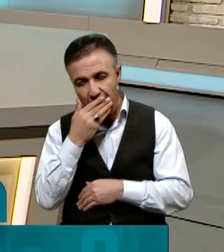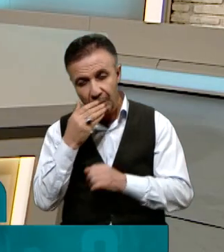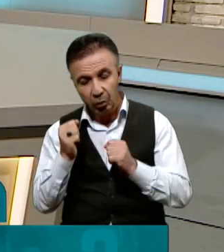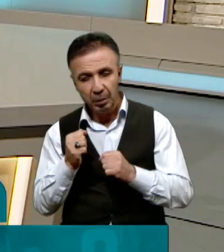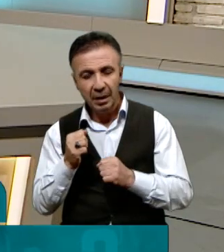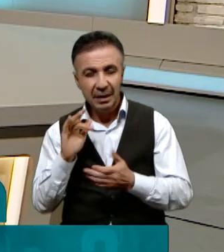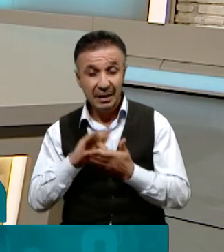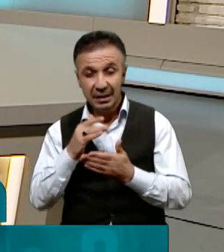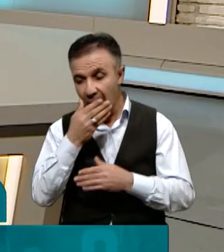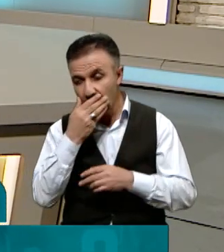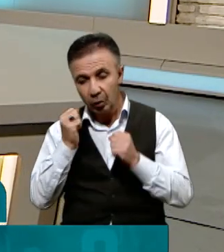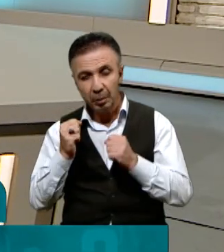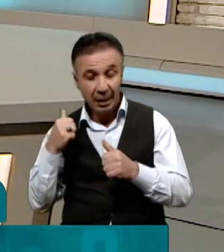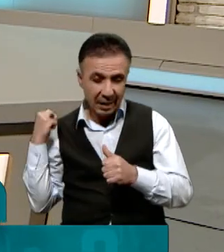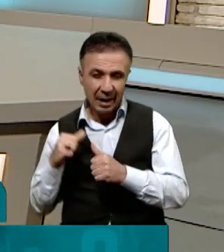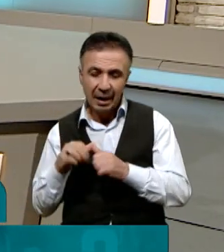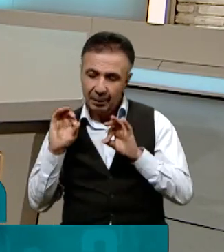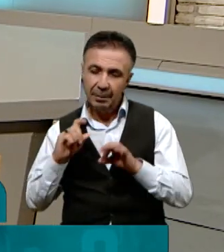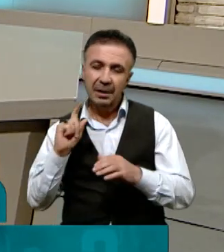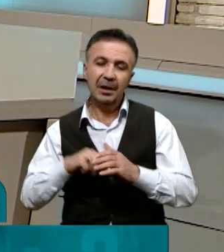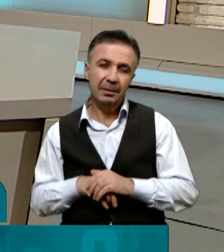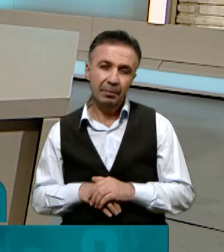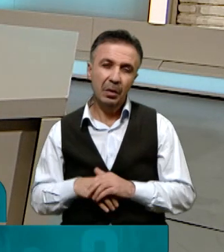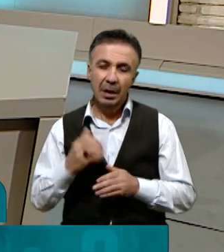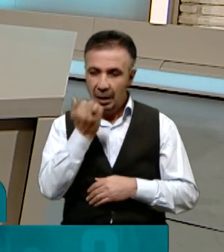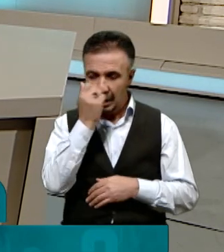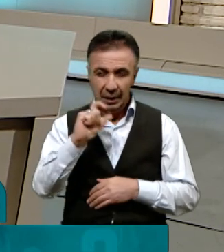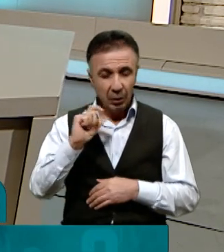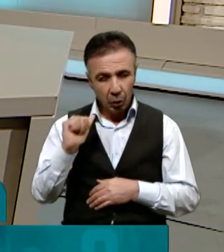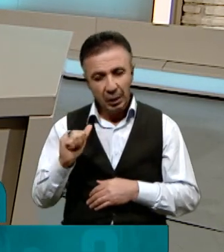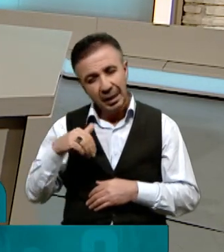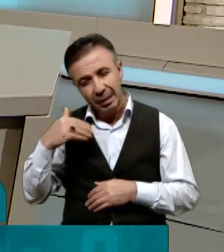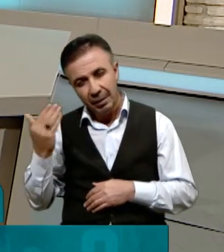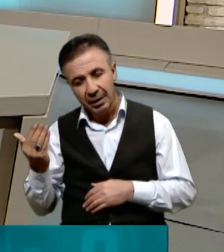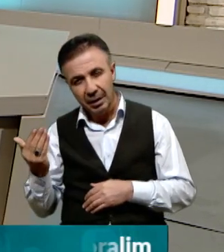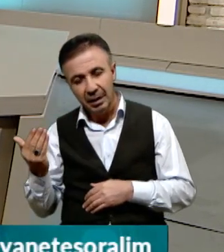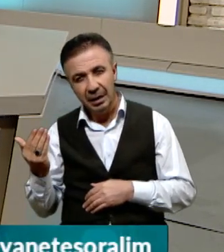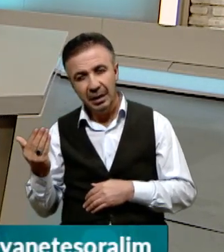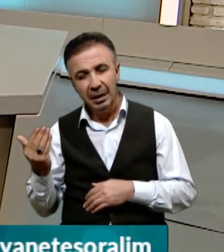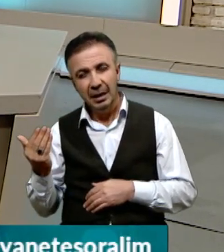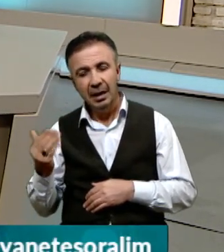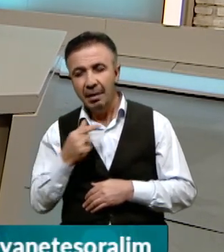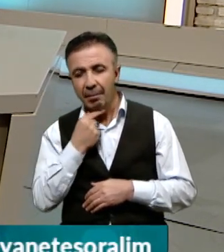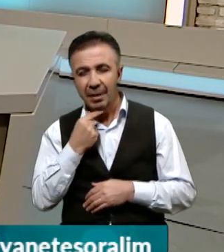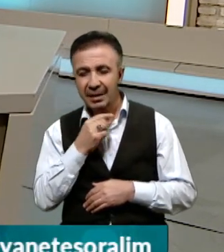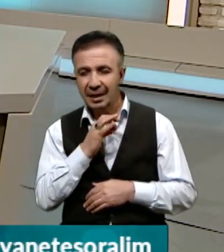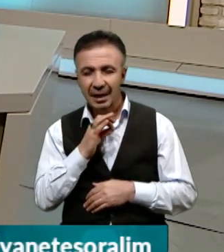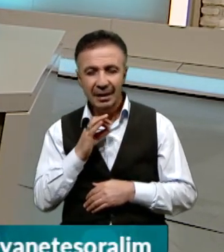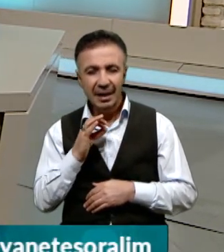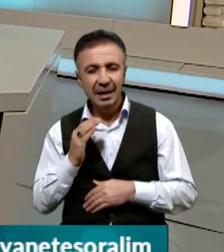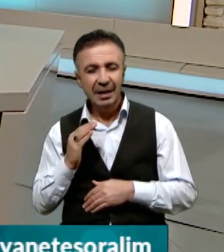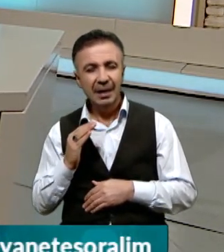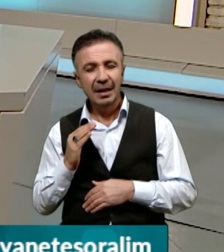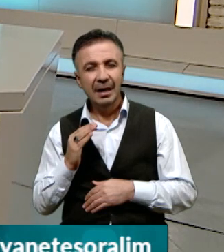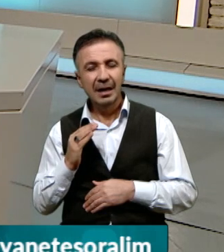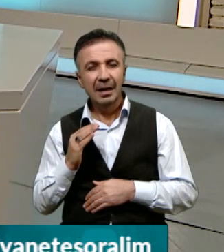gerekir. Eyvallah. Peki böyle bir adet günleri dışındaki mazeretler fasıla vermek için ne değildir? Geçerli bir mazeret değildir.